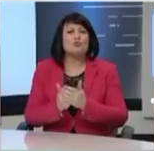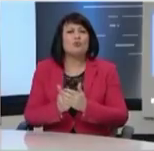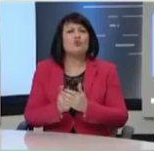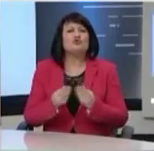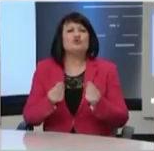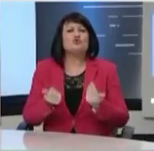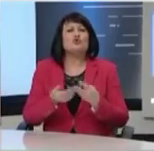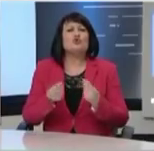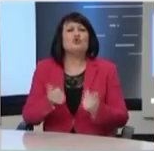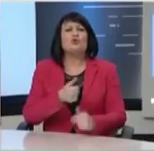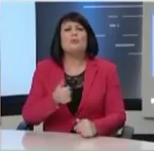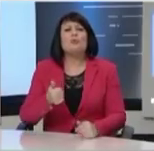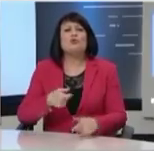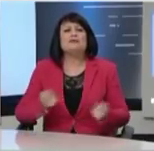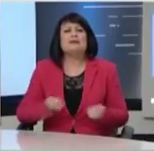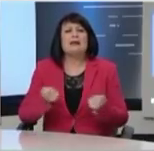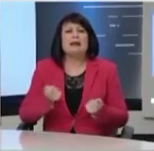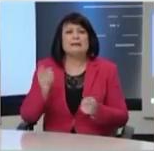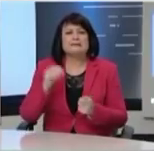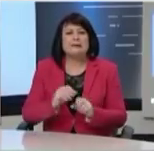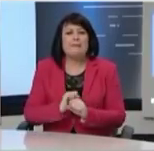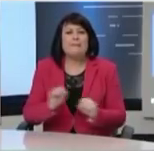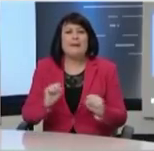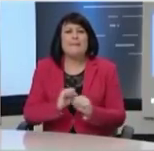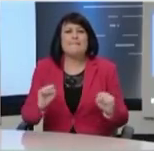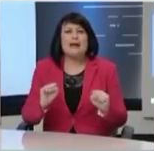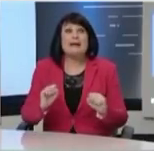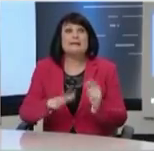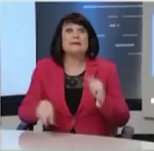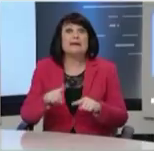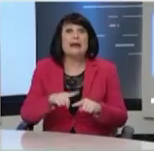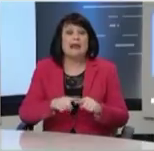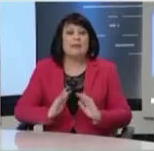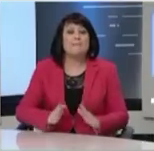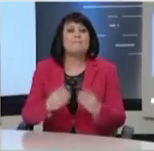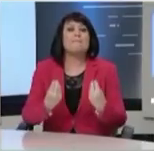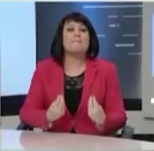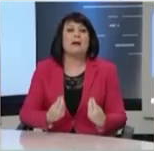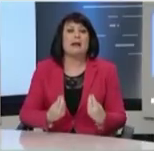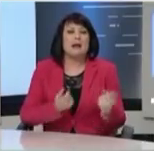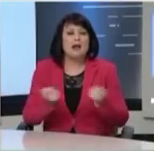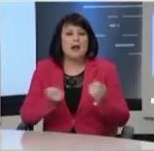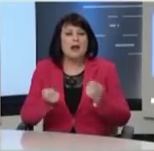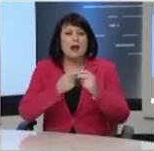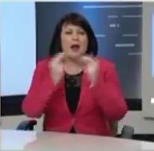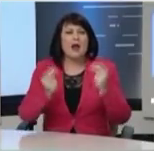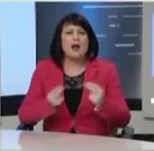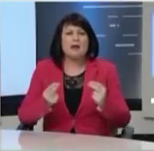θα ναρκοθετήσετε περισσότερα τις προοπτικές της χώρας. Πώς θα οργανώσετε